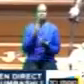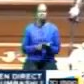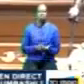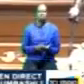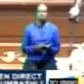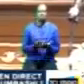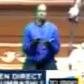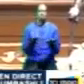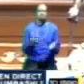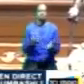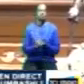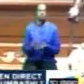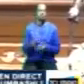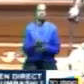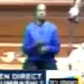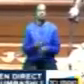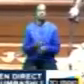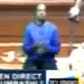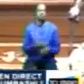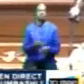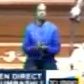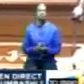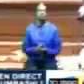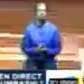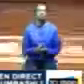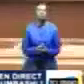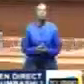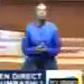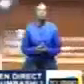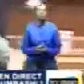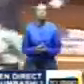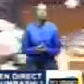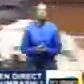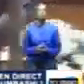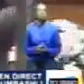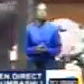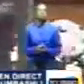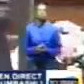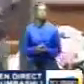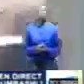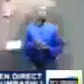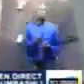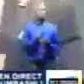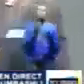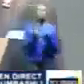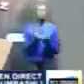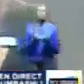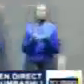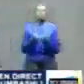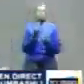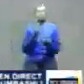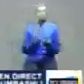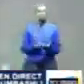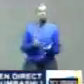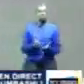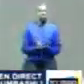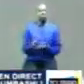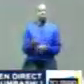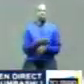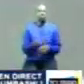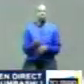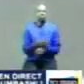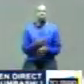ici cette exhortation. Na mimi napenda kusema tena hiyo onyo mara nyingine. J'aimerais répéter ici cette exhortation. Napenda kumionya